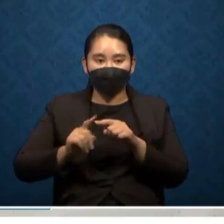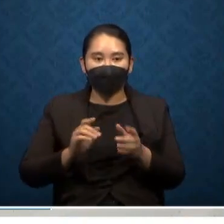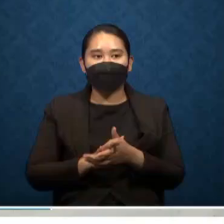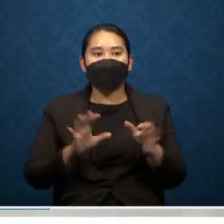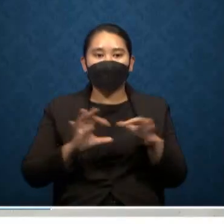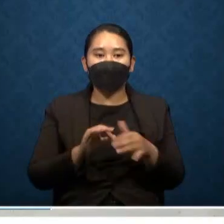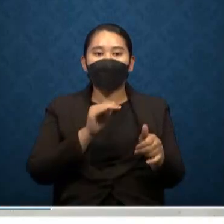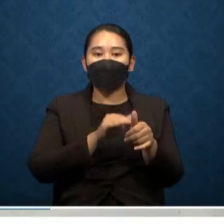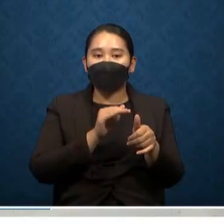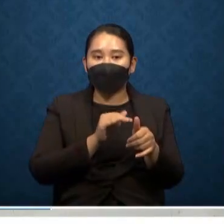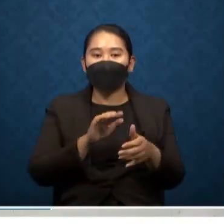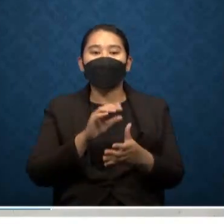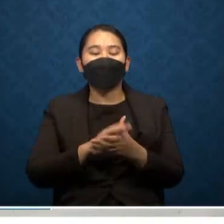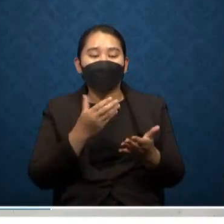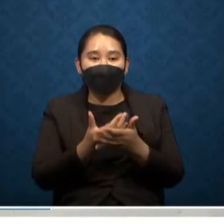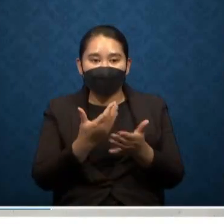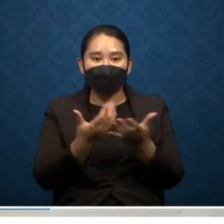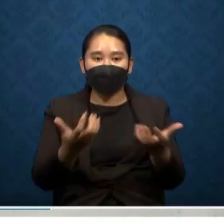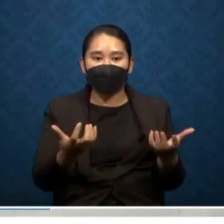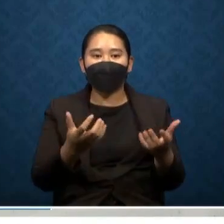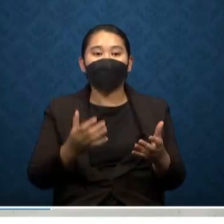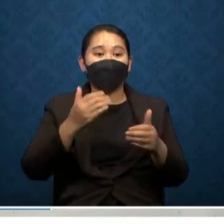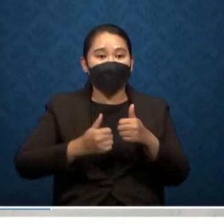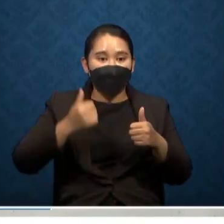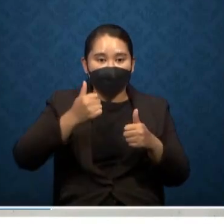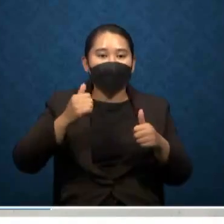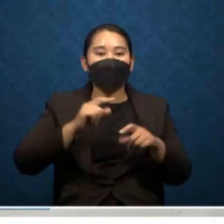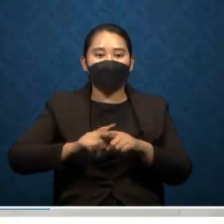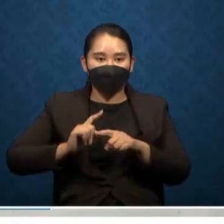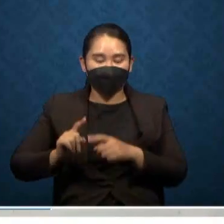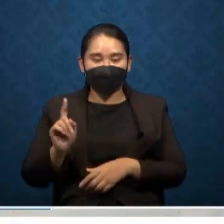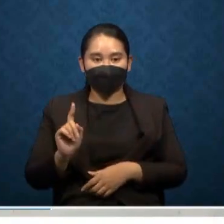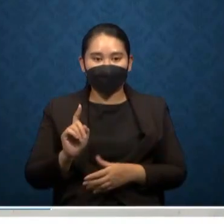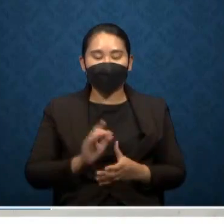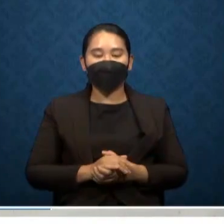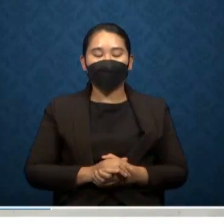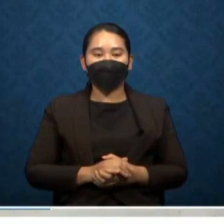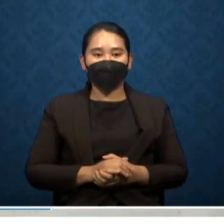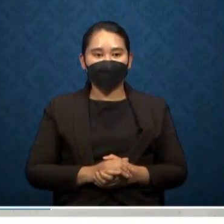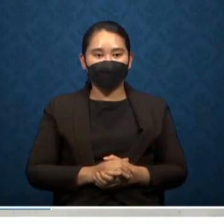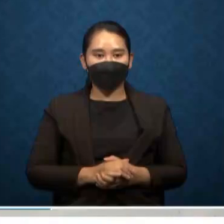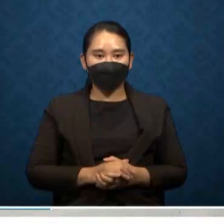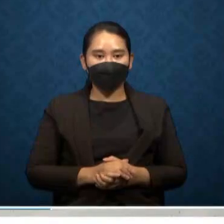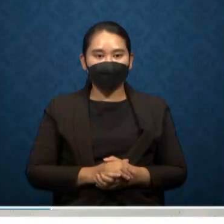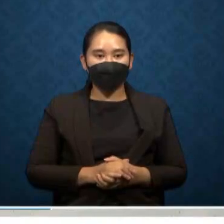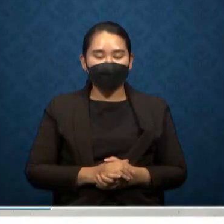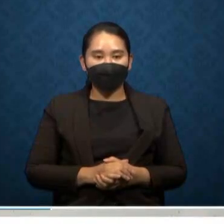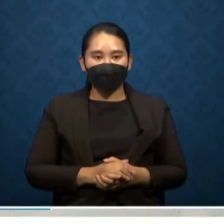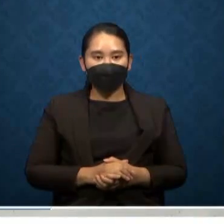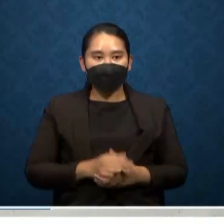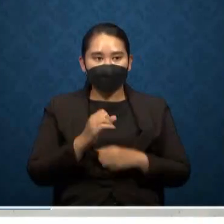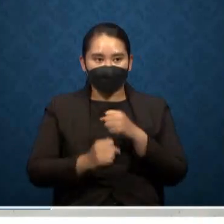การทวงถามทรัพย์ที่เราชนะคดีต่างๆพวกนี้จริงๆนั้นก็ขออนุญาตกราบเรียนว่า